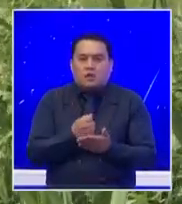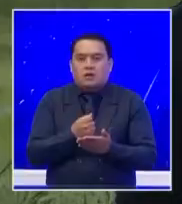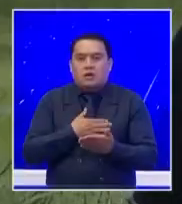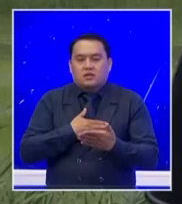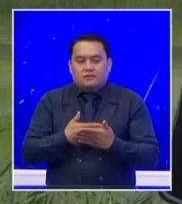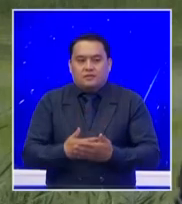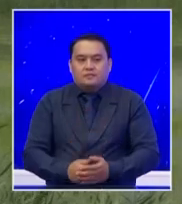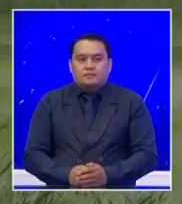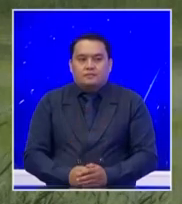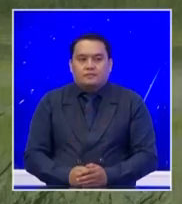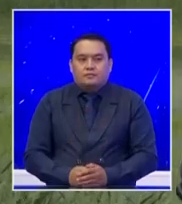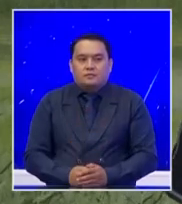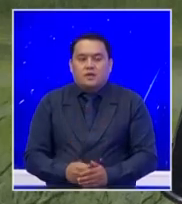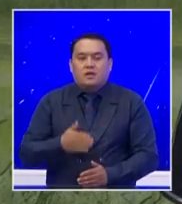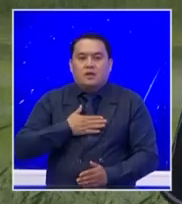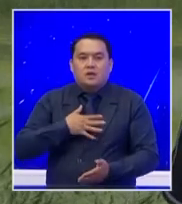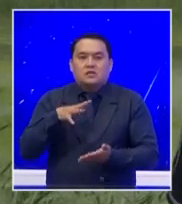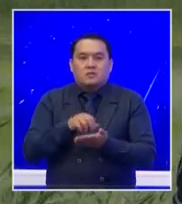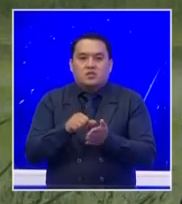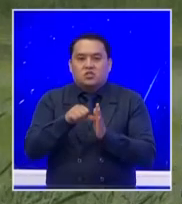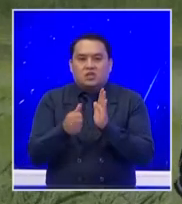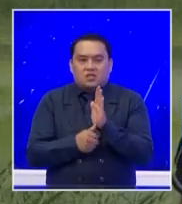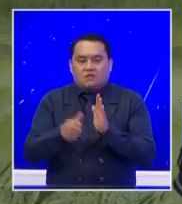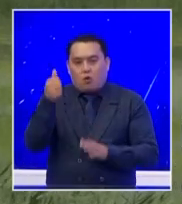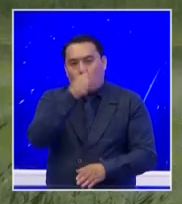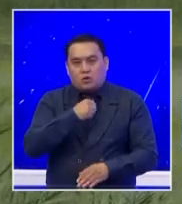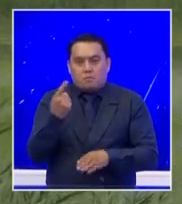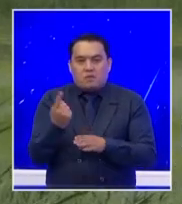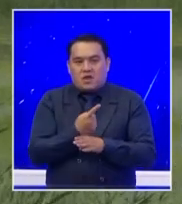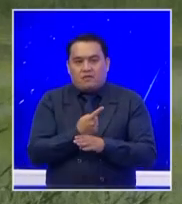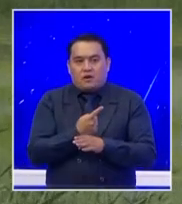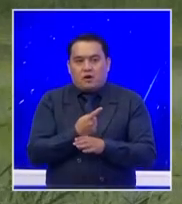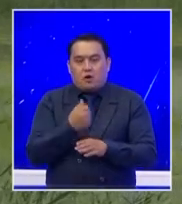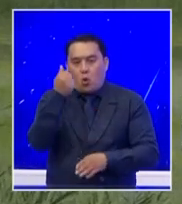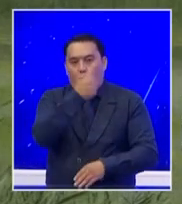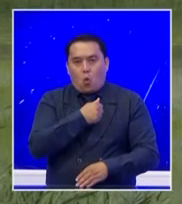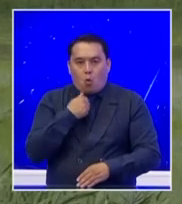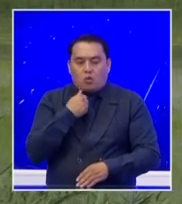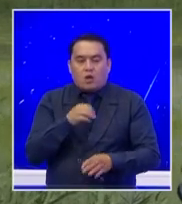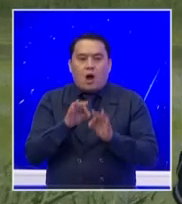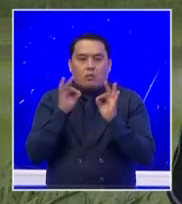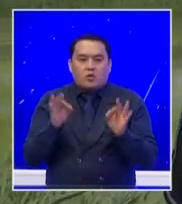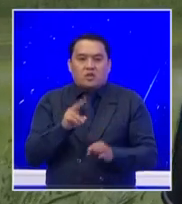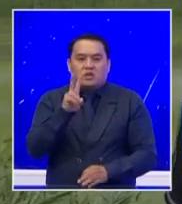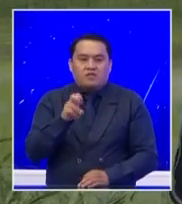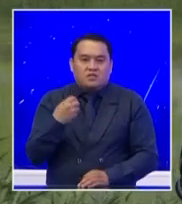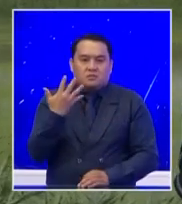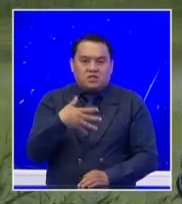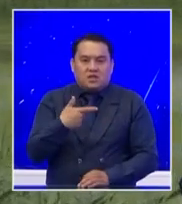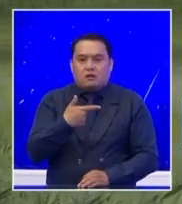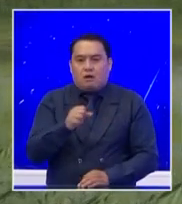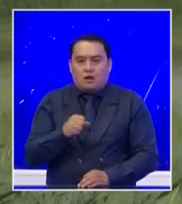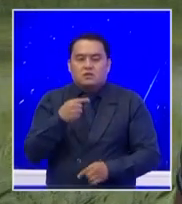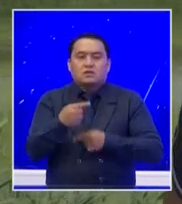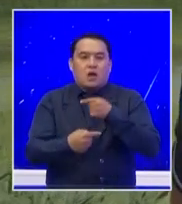продуктивный. Возделыванием риса занимаемся с 2016 года. С первого года начали с небольшого объема 250 гектар. В